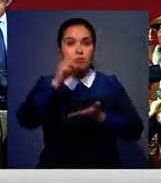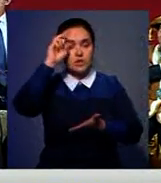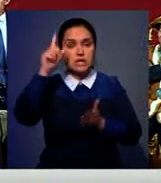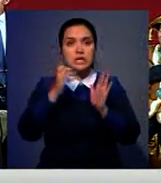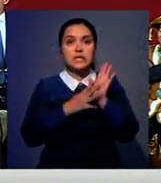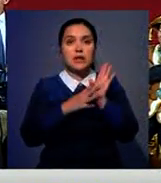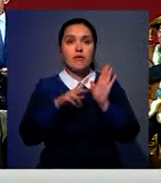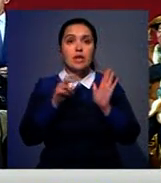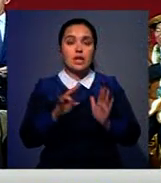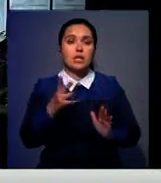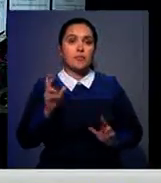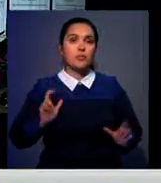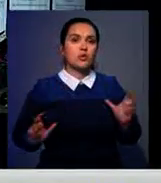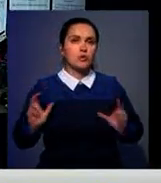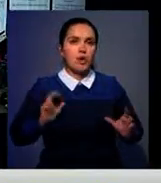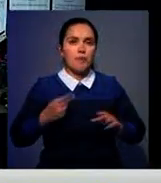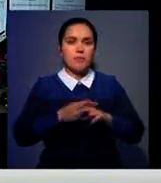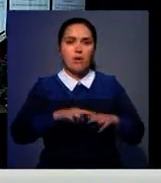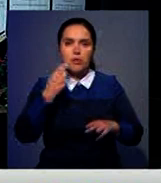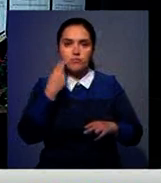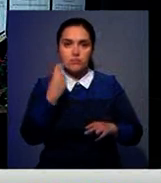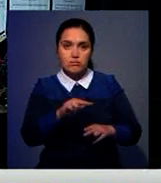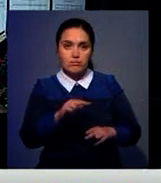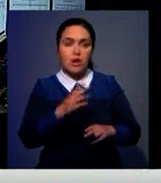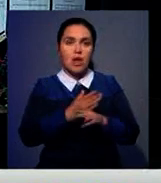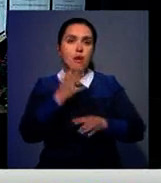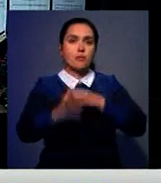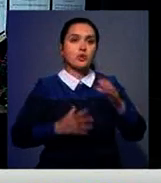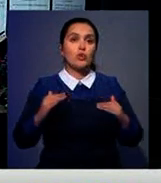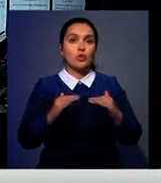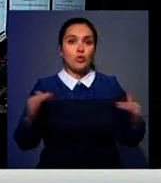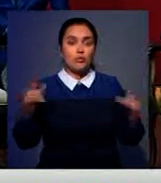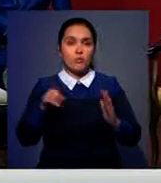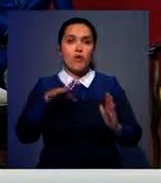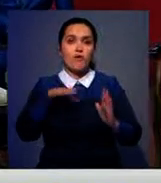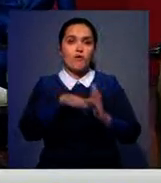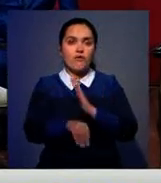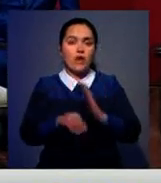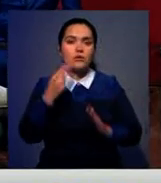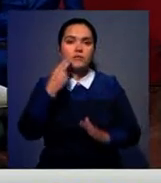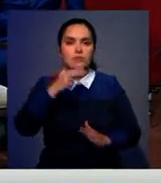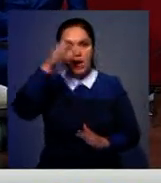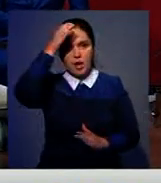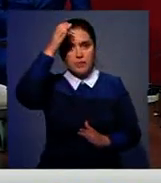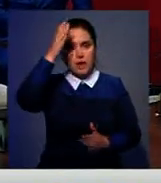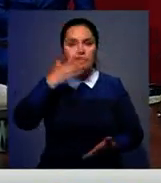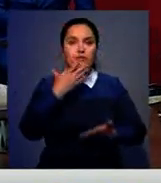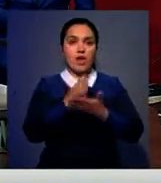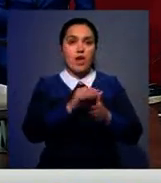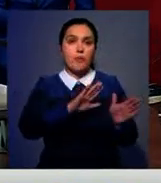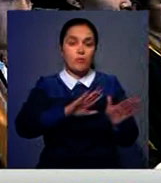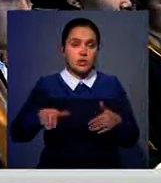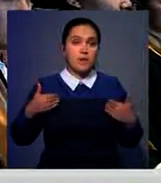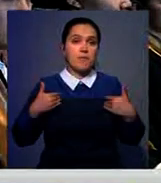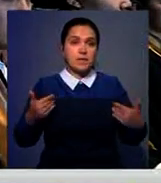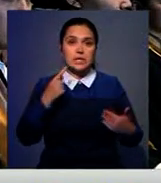Назарбаев университет стал авторитетным вузом международного уровня и является флагманом отечественного образования. После